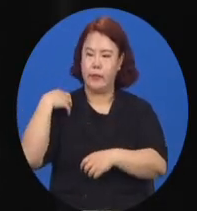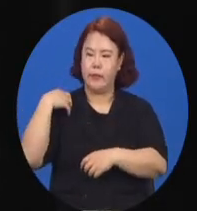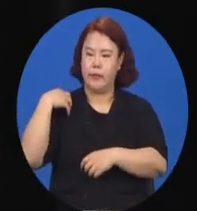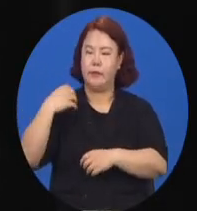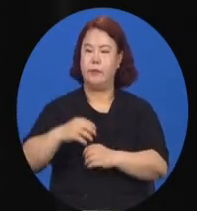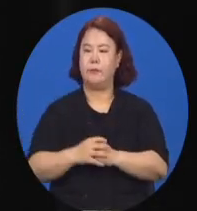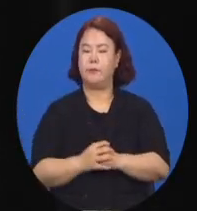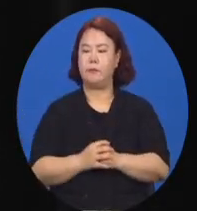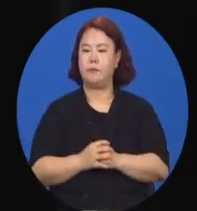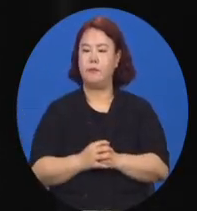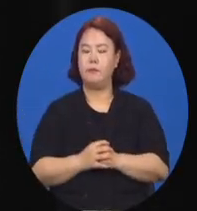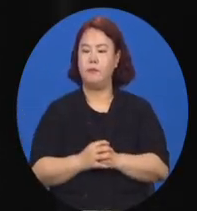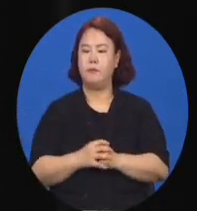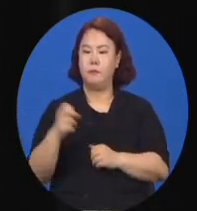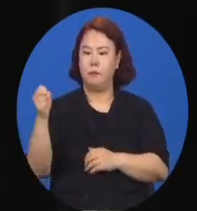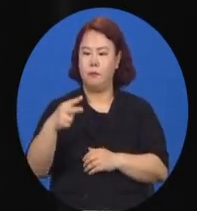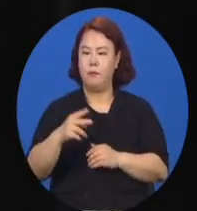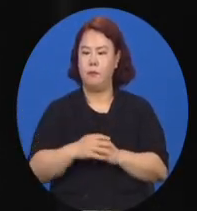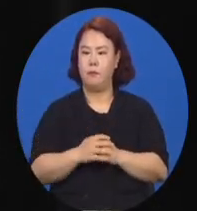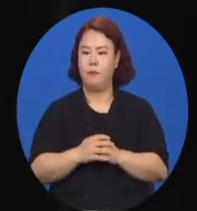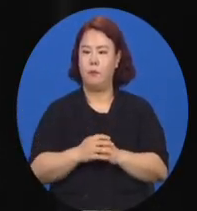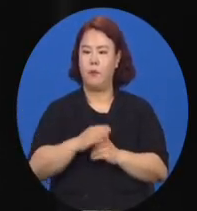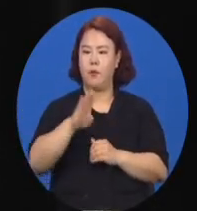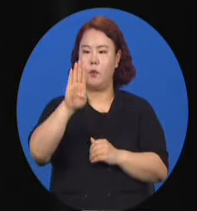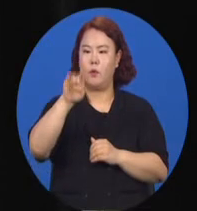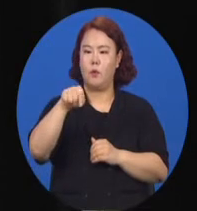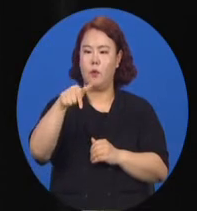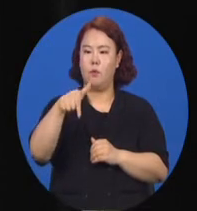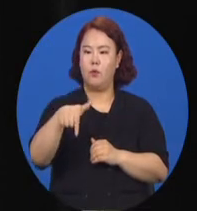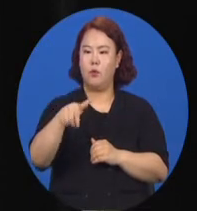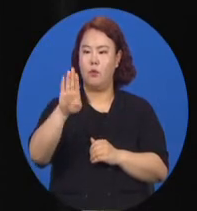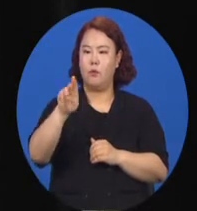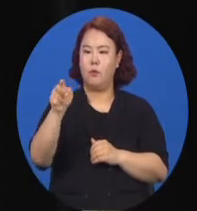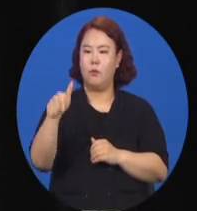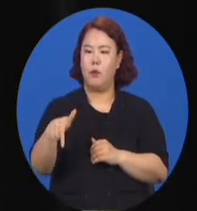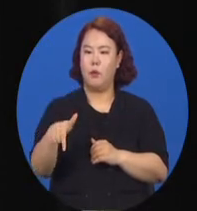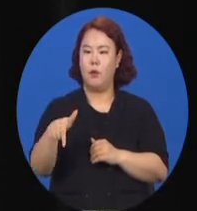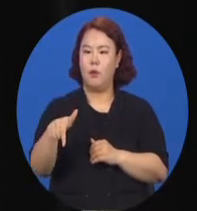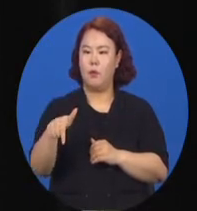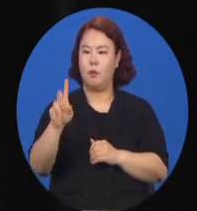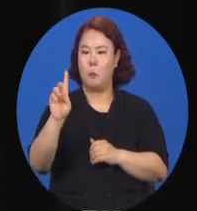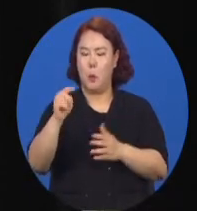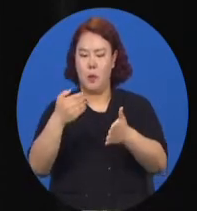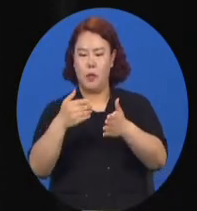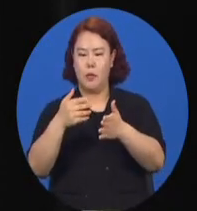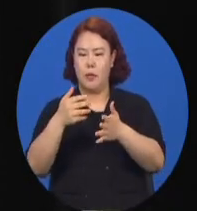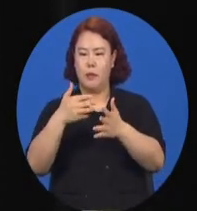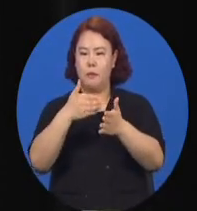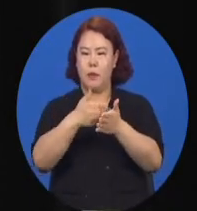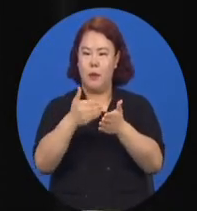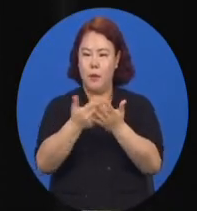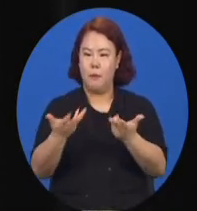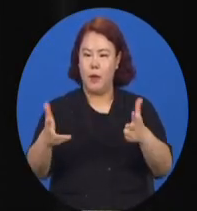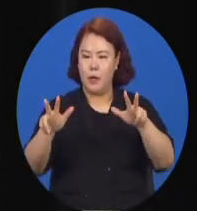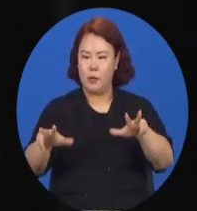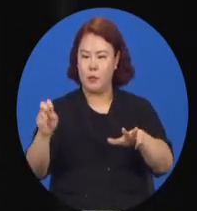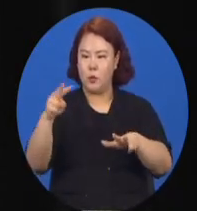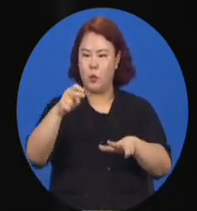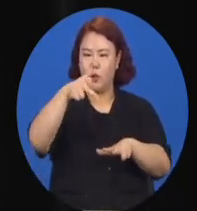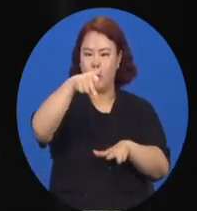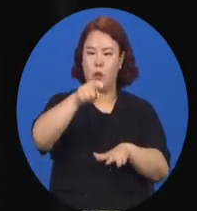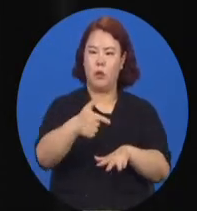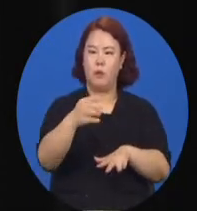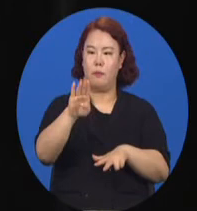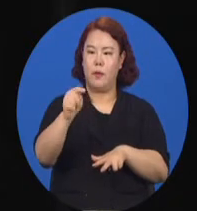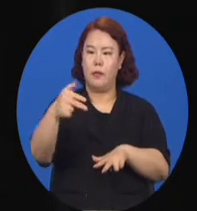운영을 하고 또 북벽 테마팩 파크 조성 사업과 또 마이스 산업인 컨벤스